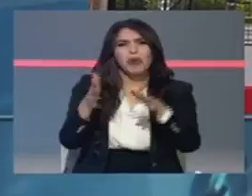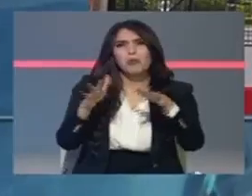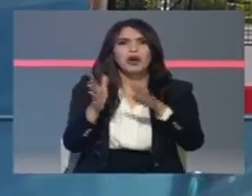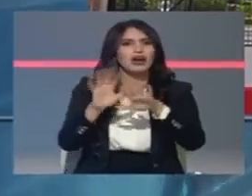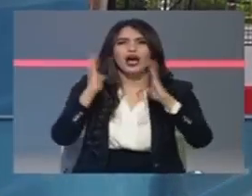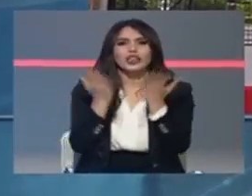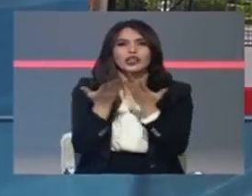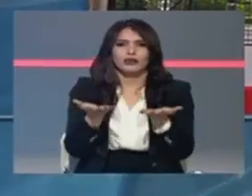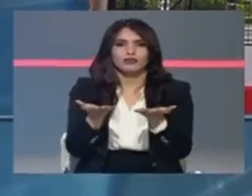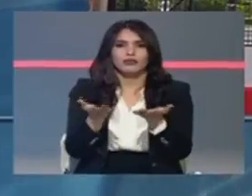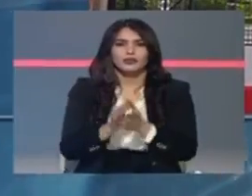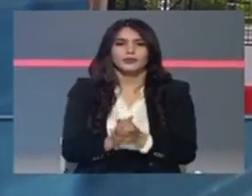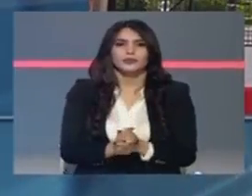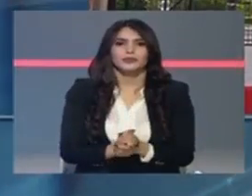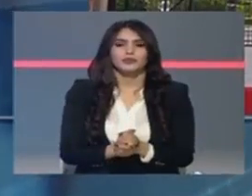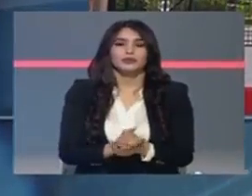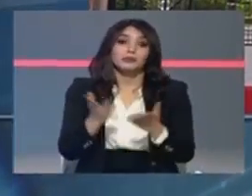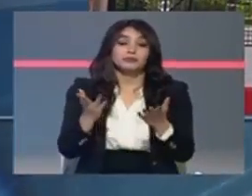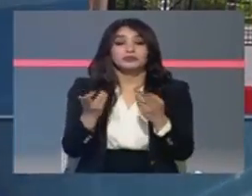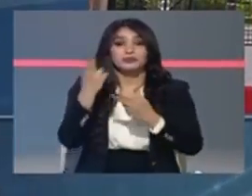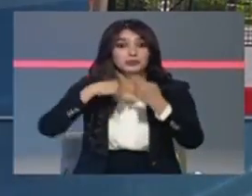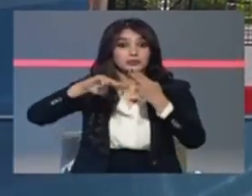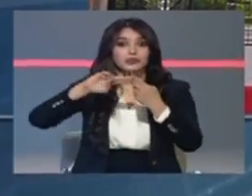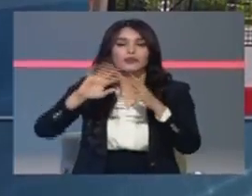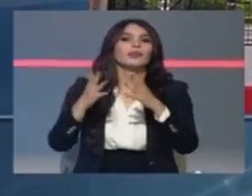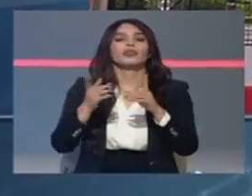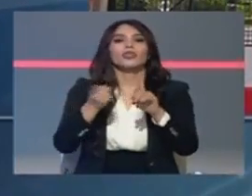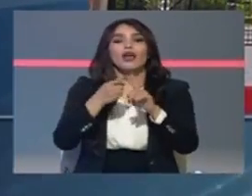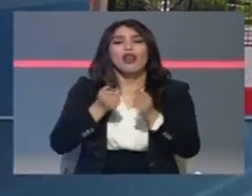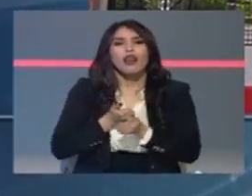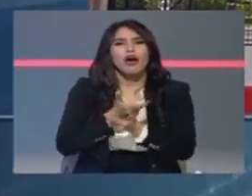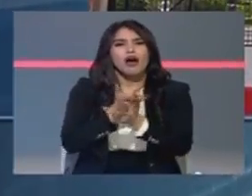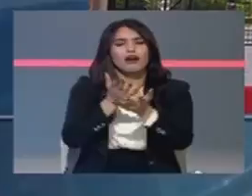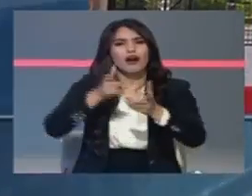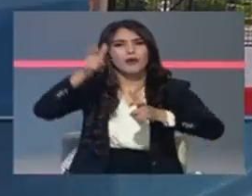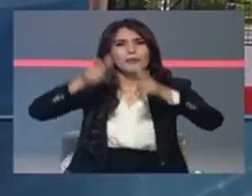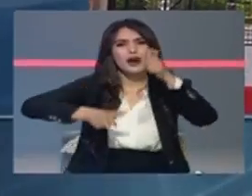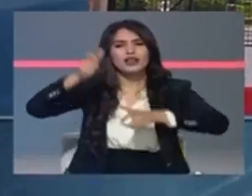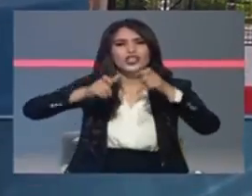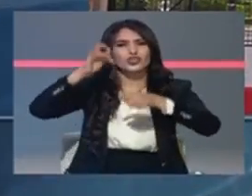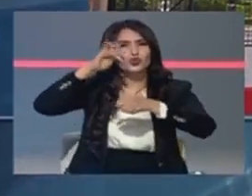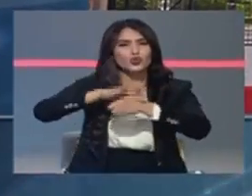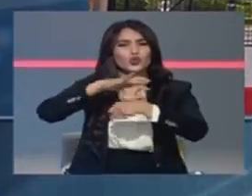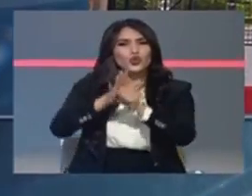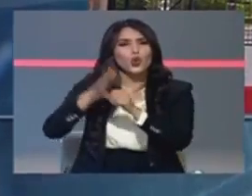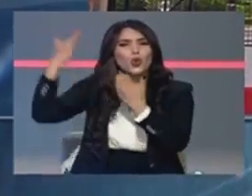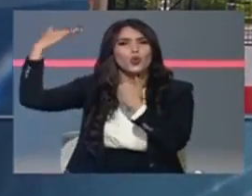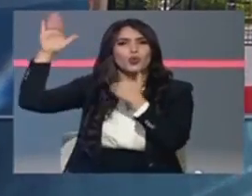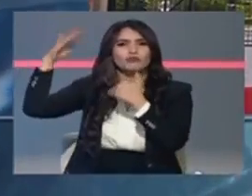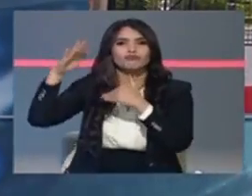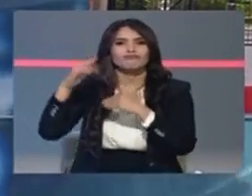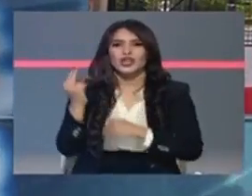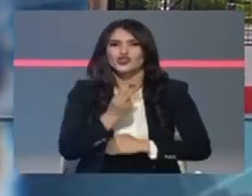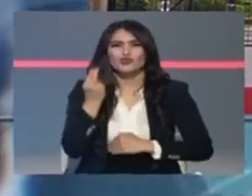الآن؟ لا، يشوف بالنسبة للأرقام، عدد المصابين ليس من السهل